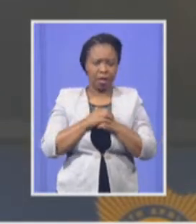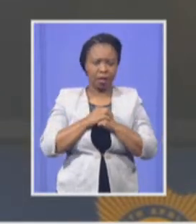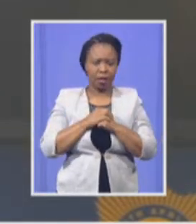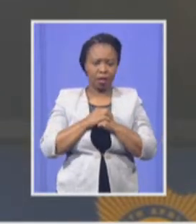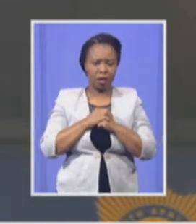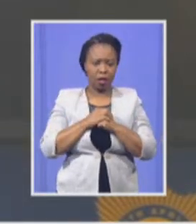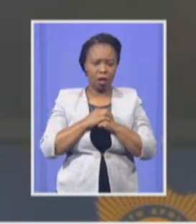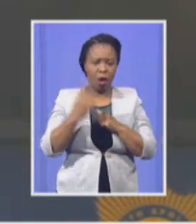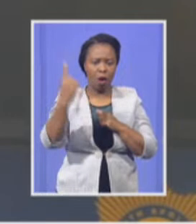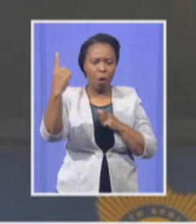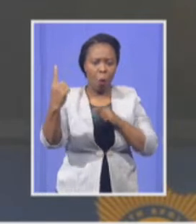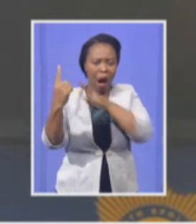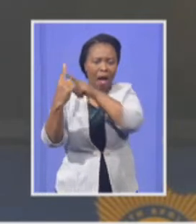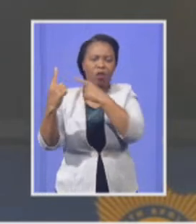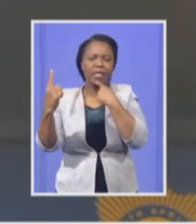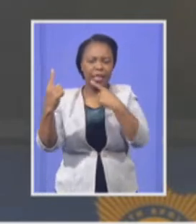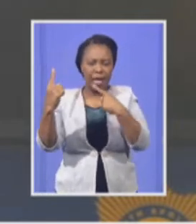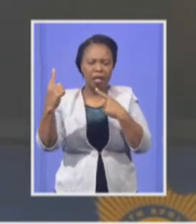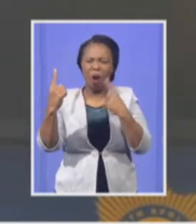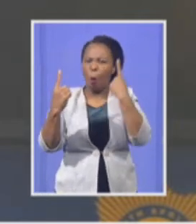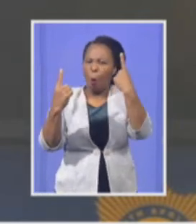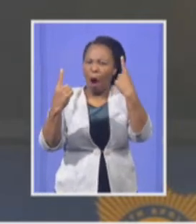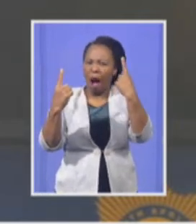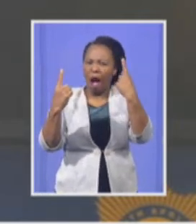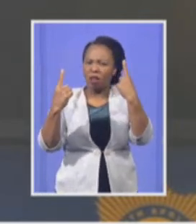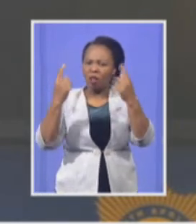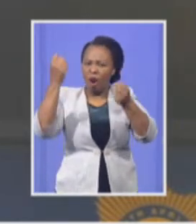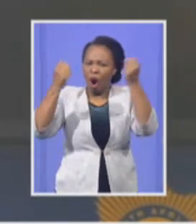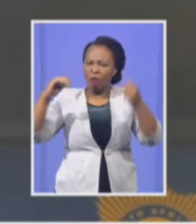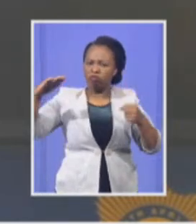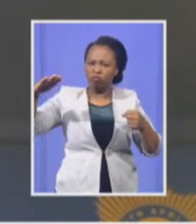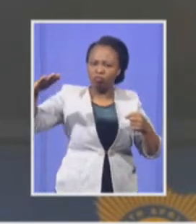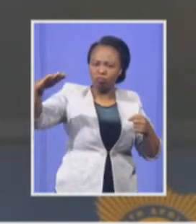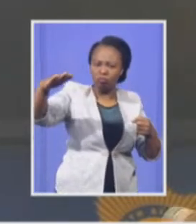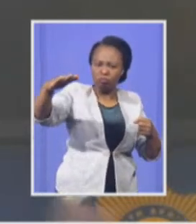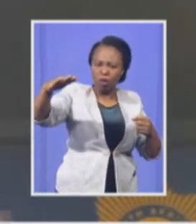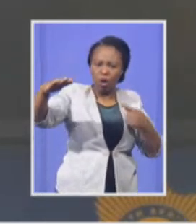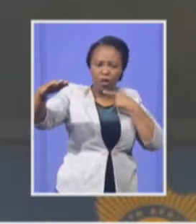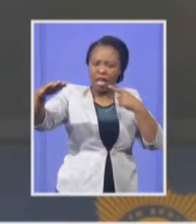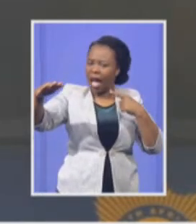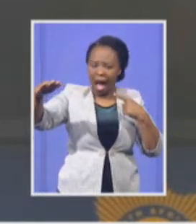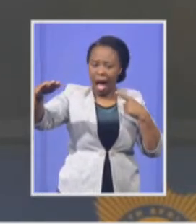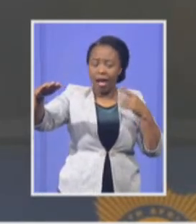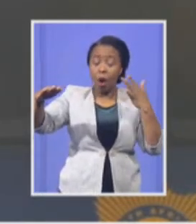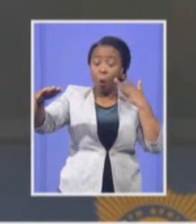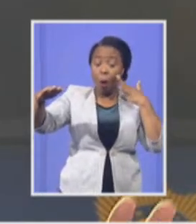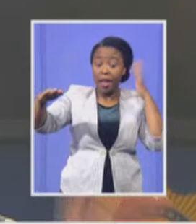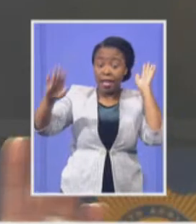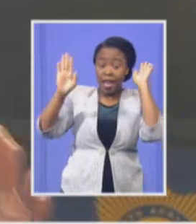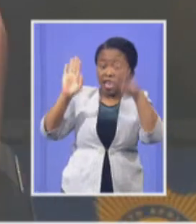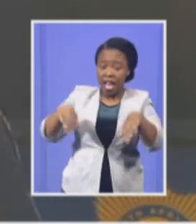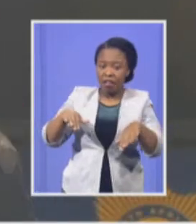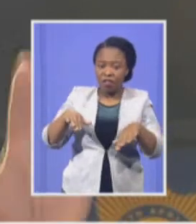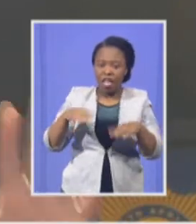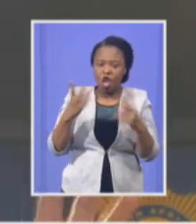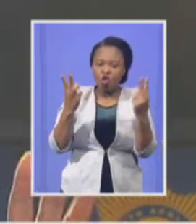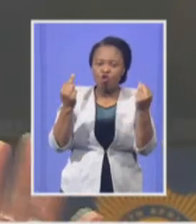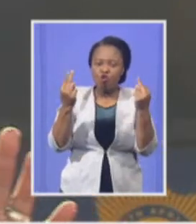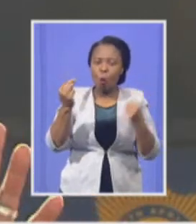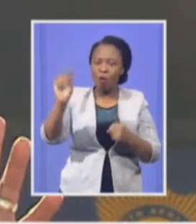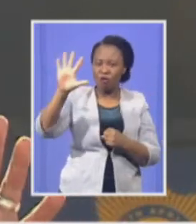khona ivene yodwa yayipatrol la uthe uzonilamlela uzonishiya mayihamba la uzonishiya nemoto ezintsha